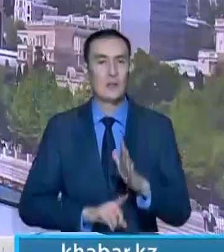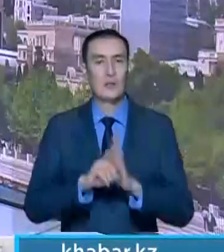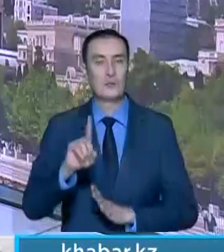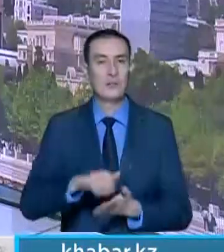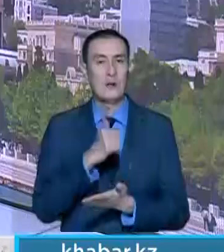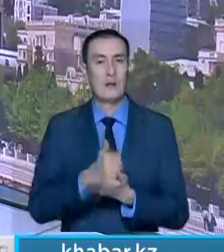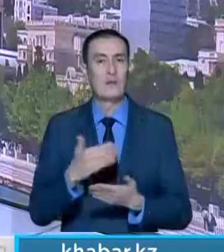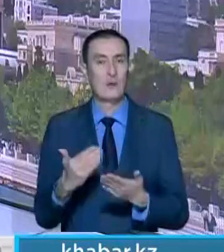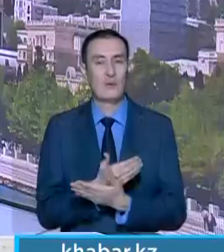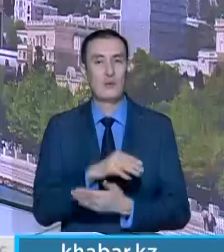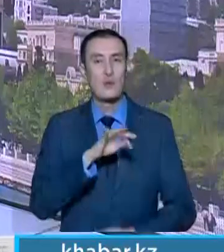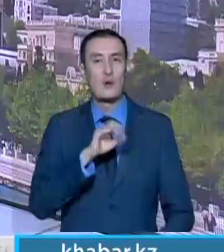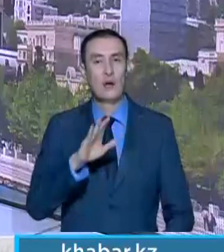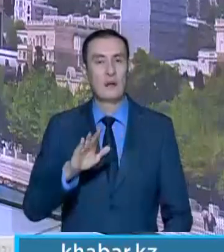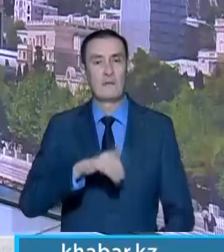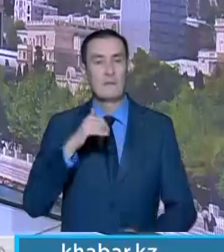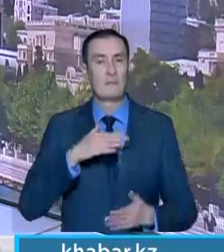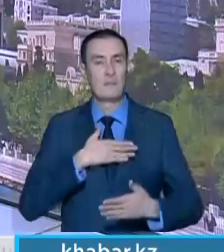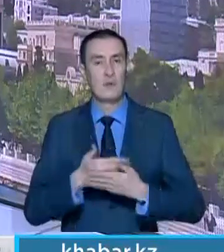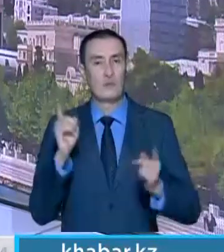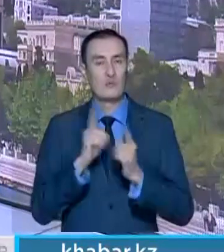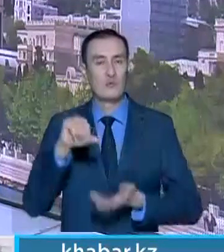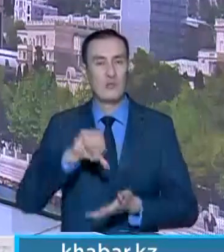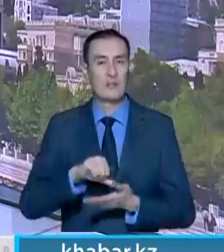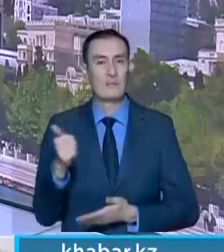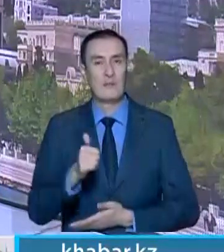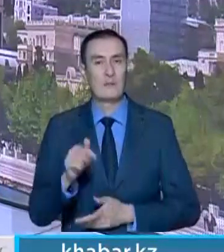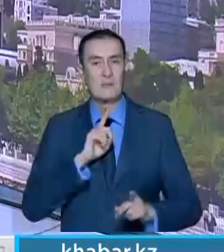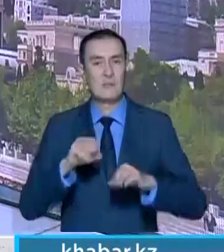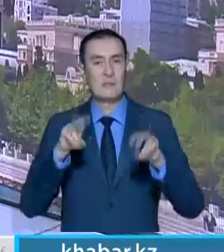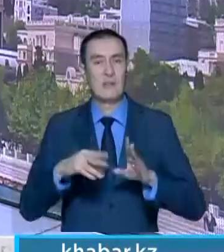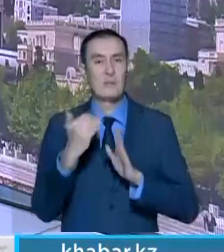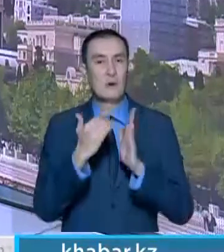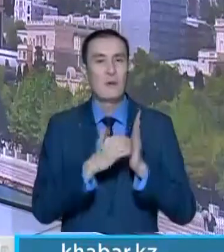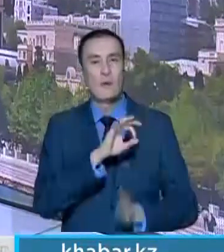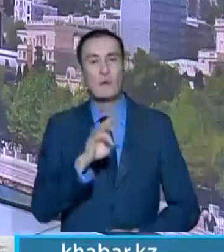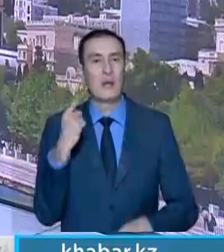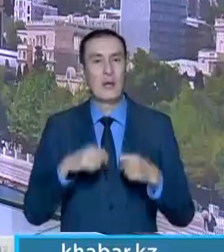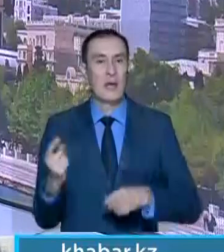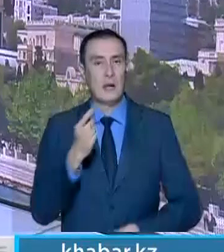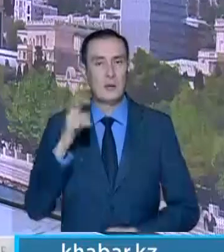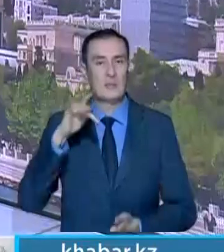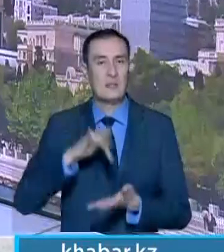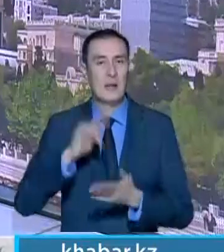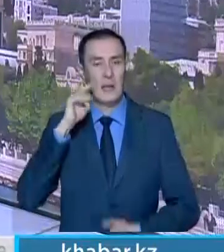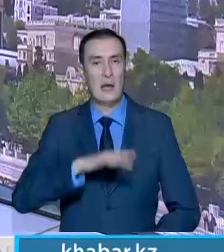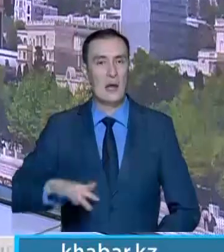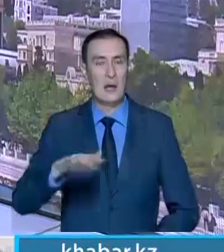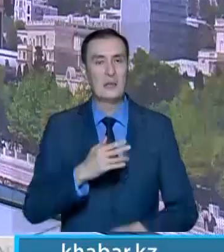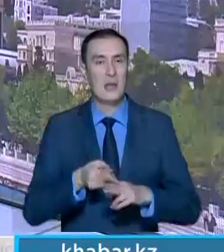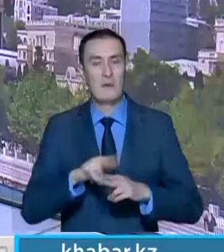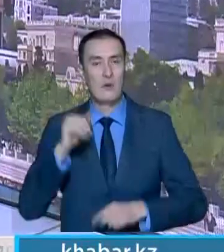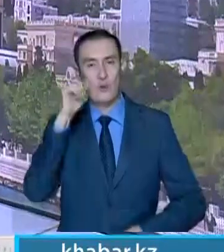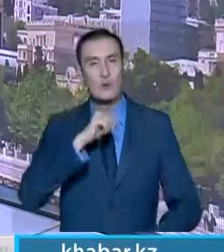Начнем с главной новости. Касым-Жомарт Токаев принял участие в первом саммите специальной программы ООН для экономик стран Центральной Азии. В этом